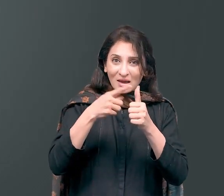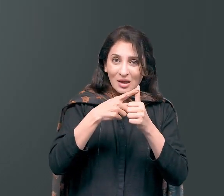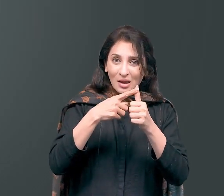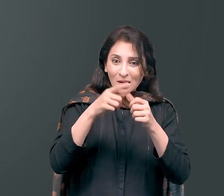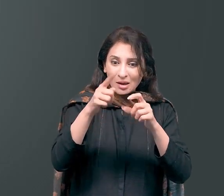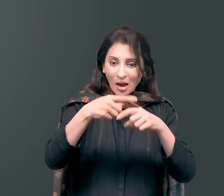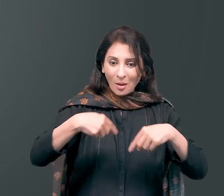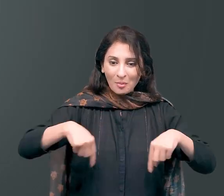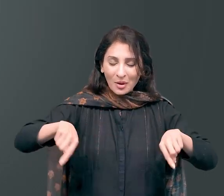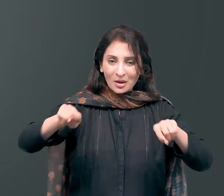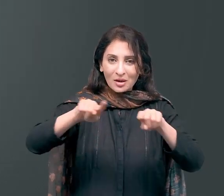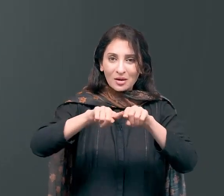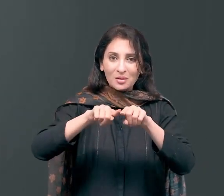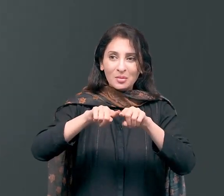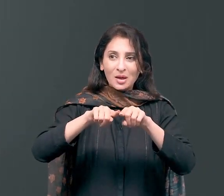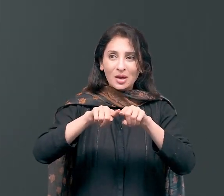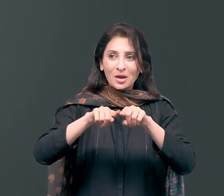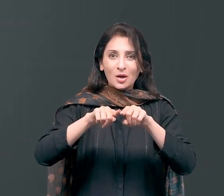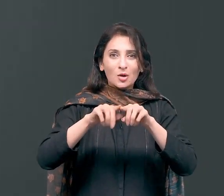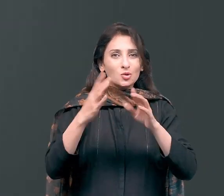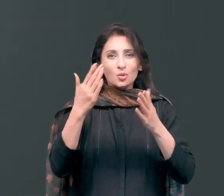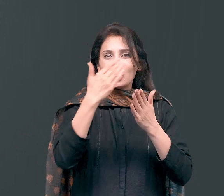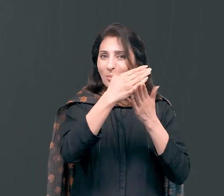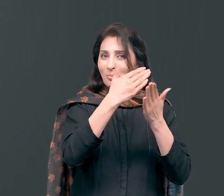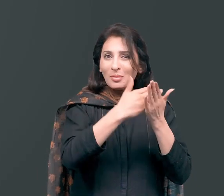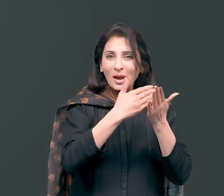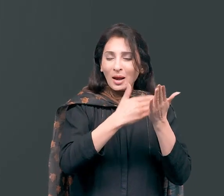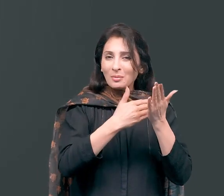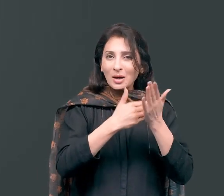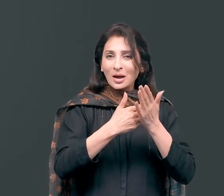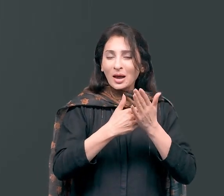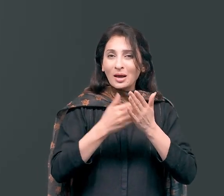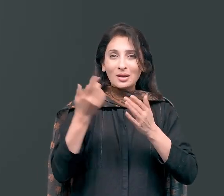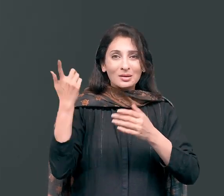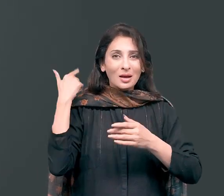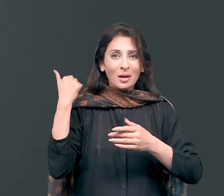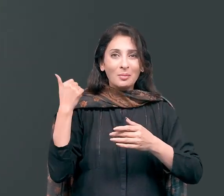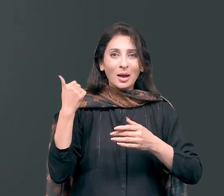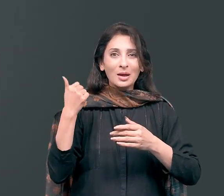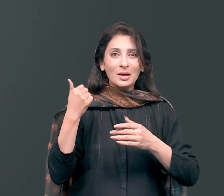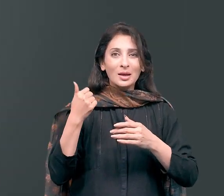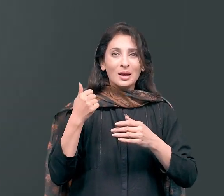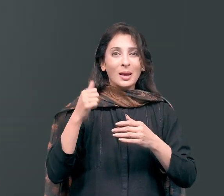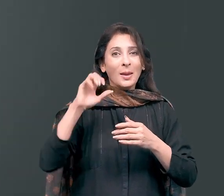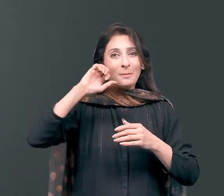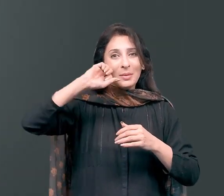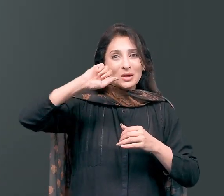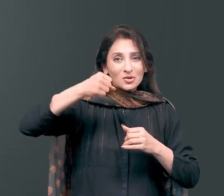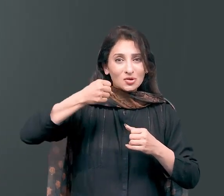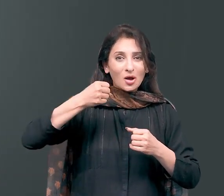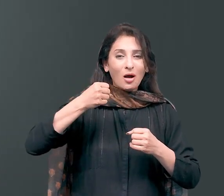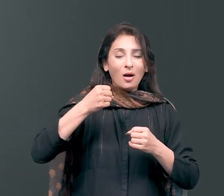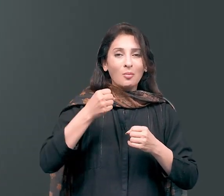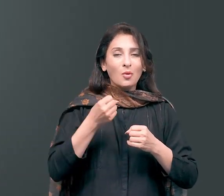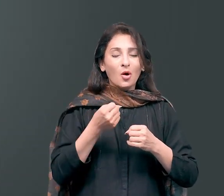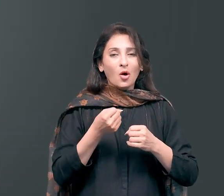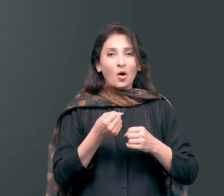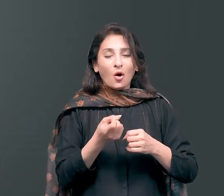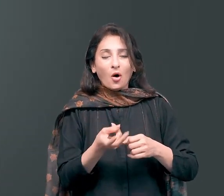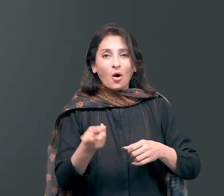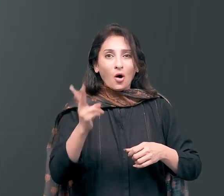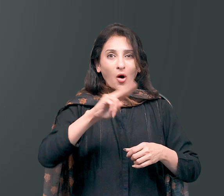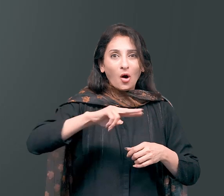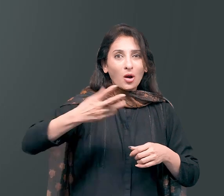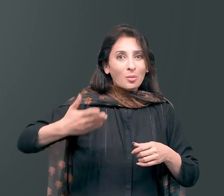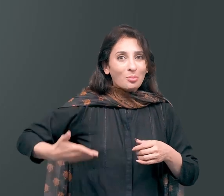مشن پلان جو سال پہلے بنایا، انگریزوں نے بنایا، سب نے مل کے بنایا، اس کی نفی کرتے ہوئے پنجاب اور بنگال